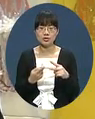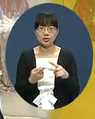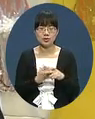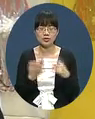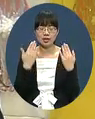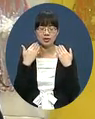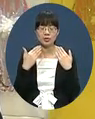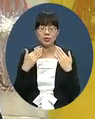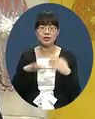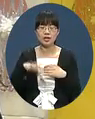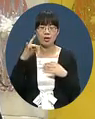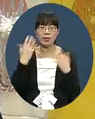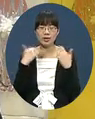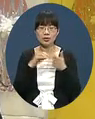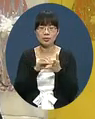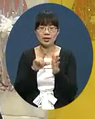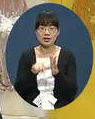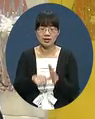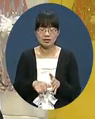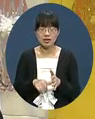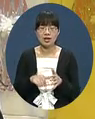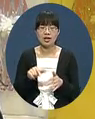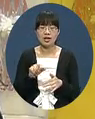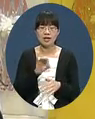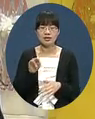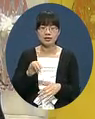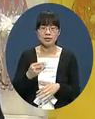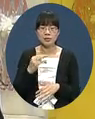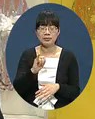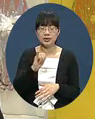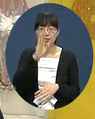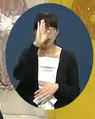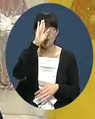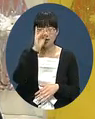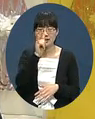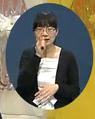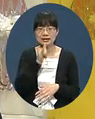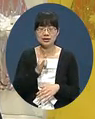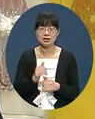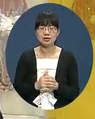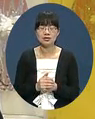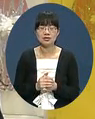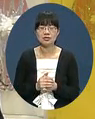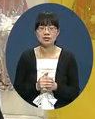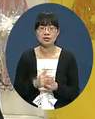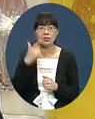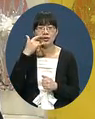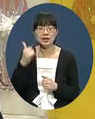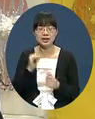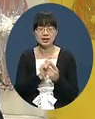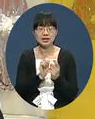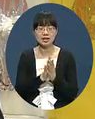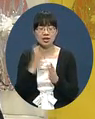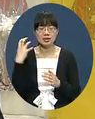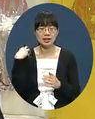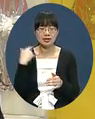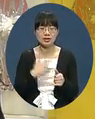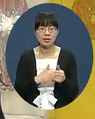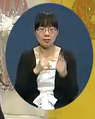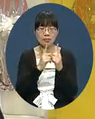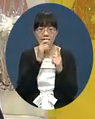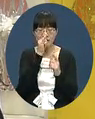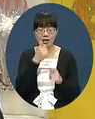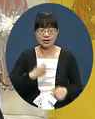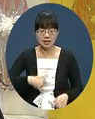초기에 그 아토피 피부염을 가진 부모가 직접 이제 담임 선생님을 방문해가지고